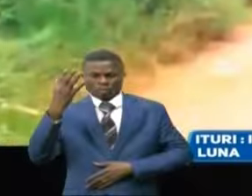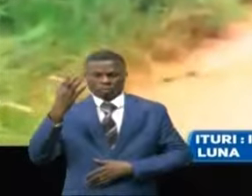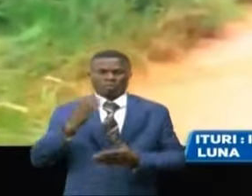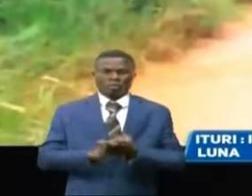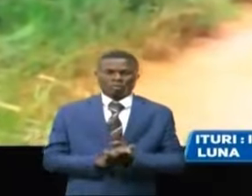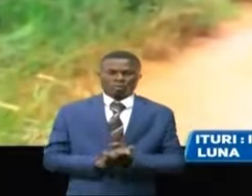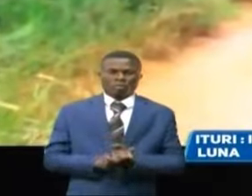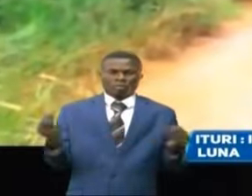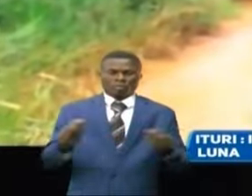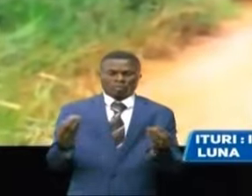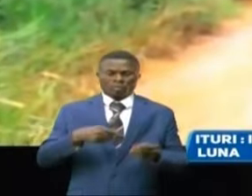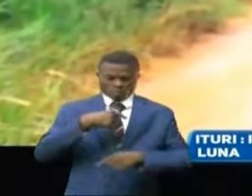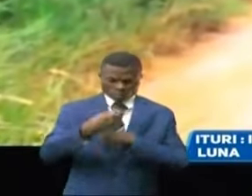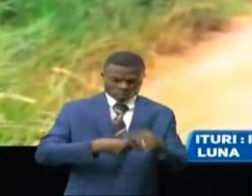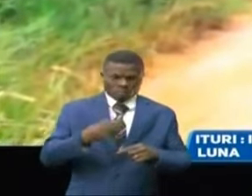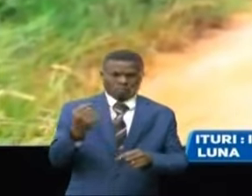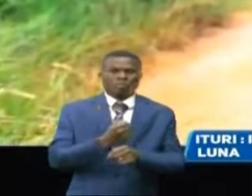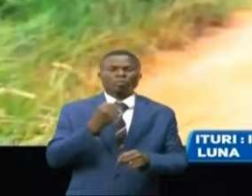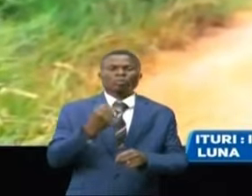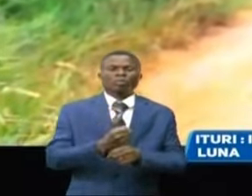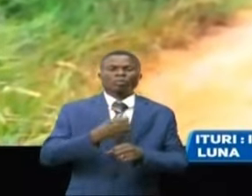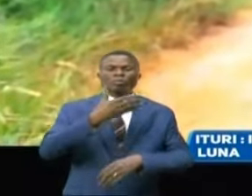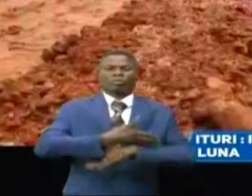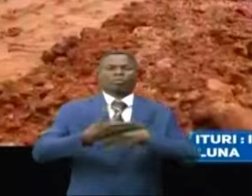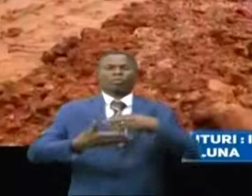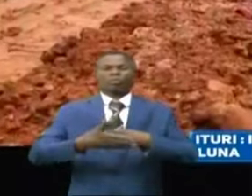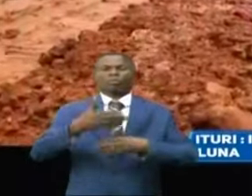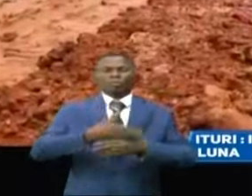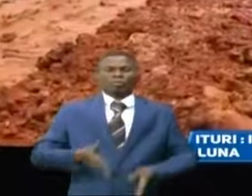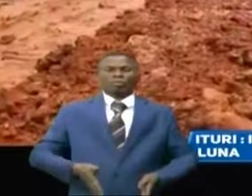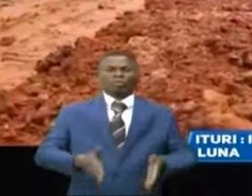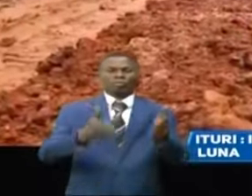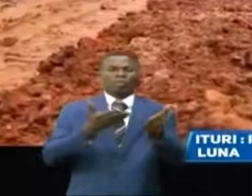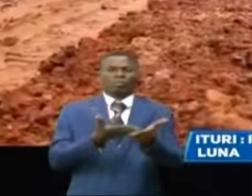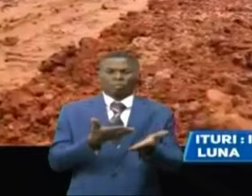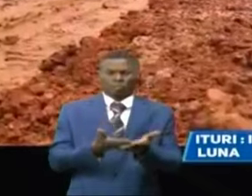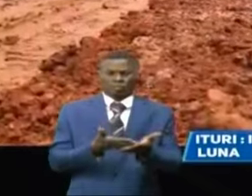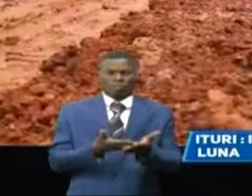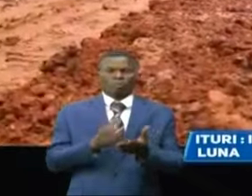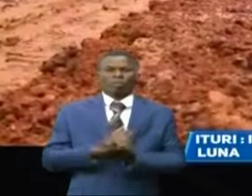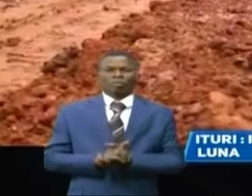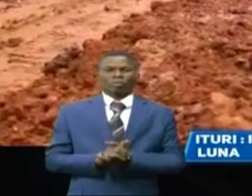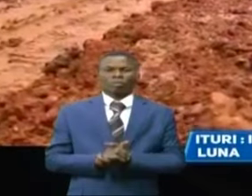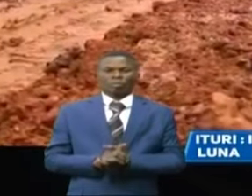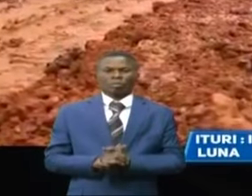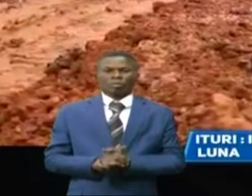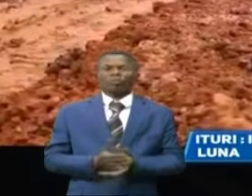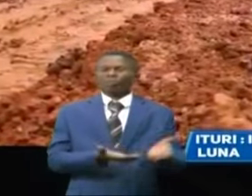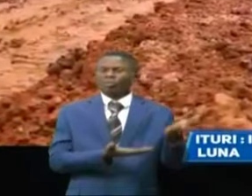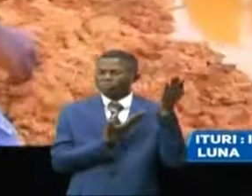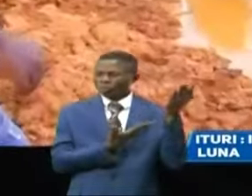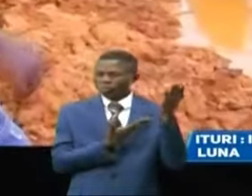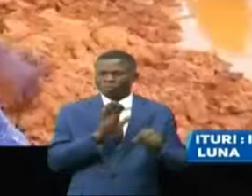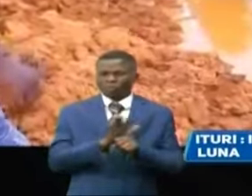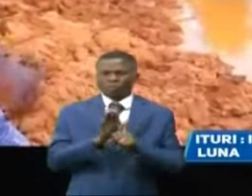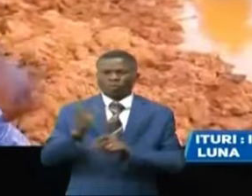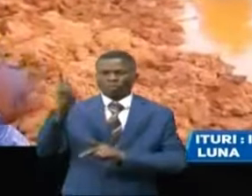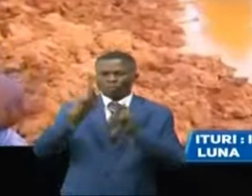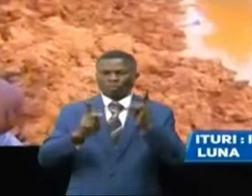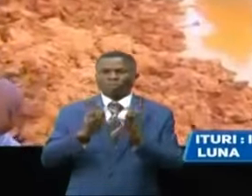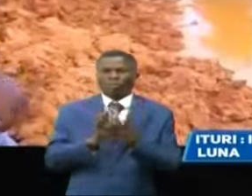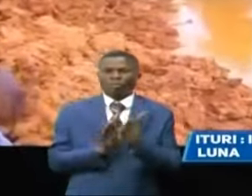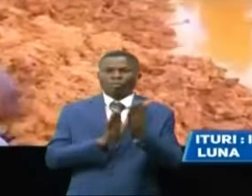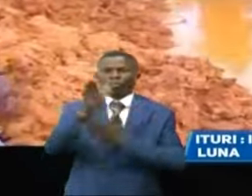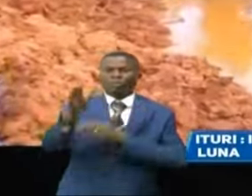Luna afin de démarrer avec les travaux de la réhabilitation et de la maintenance sur cette route d'un importance capitale 15 ans